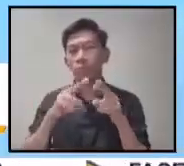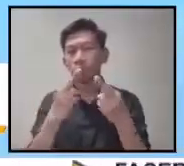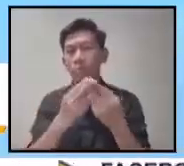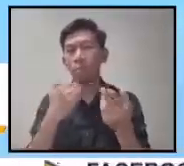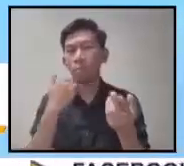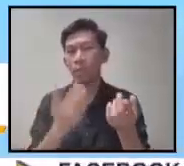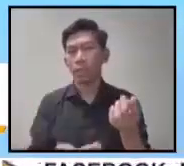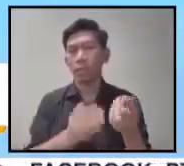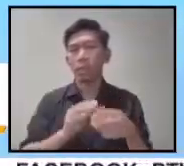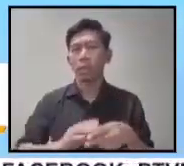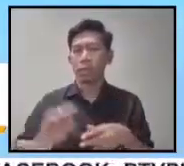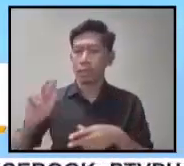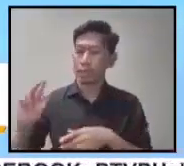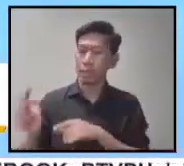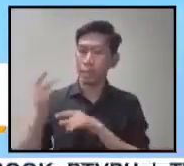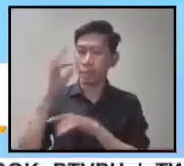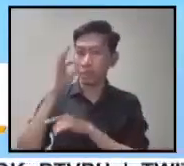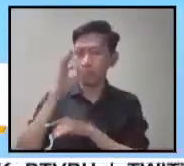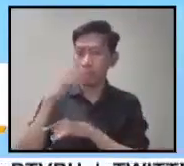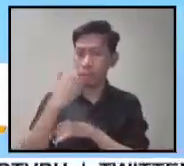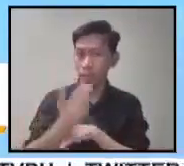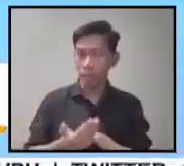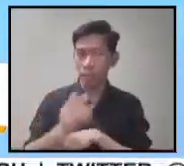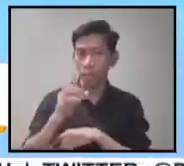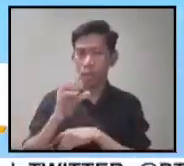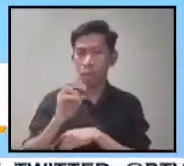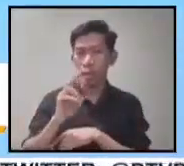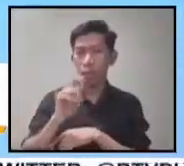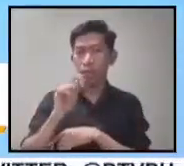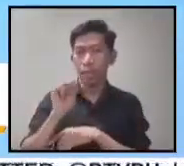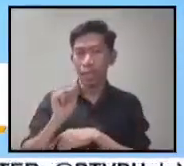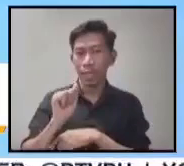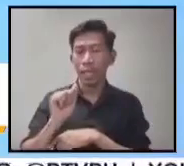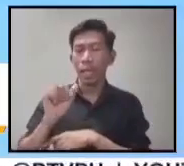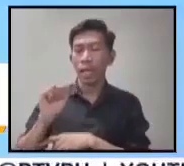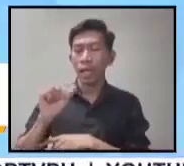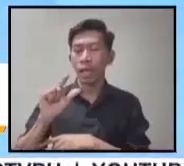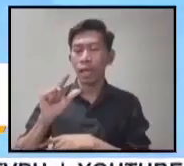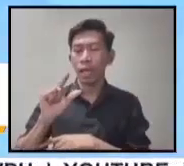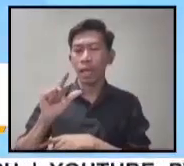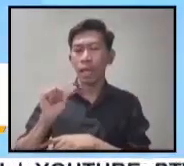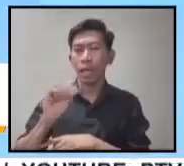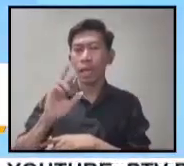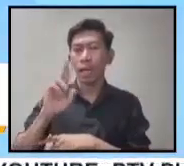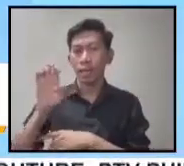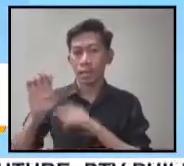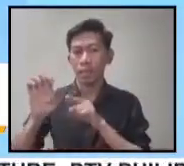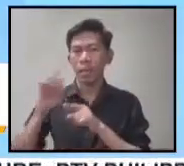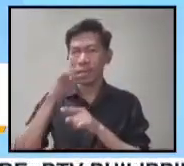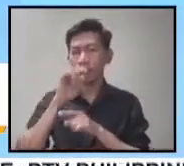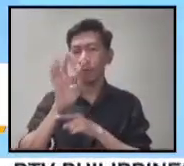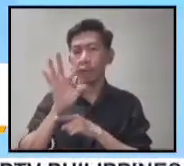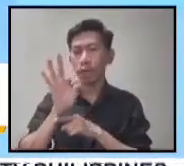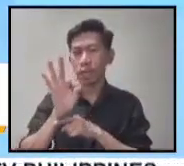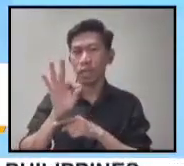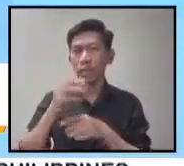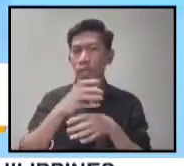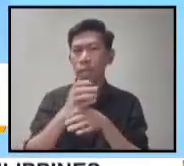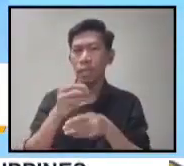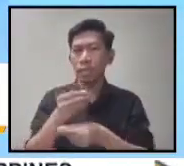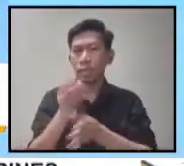ikatlong casualty ay si Loretta Lori Villarin Alacre, 49 years old na caregiver at tubong Negros